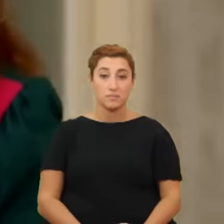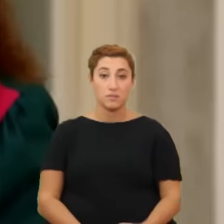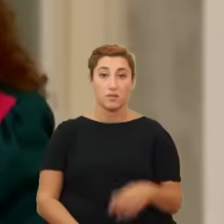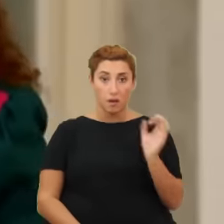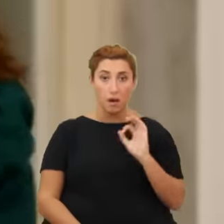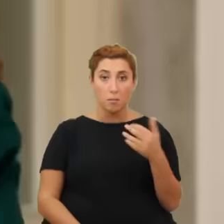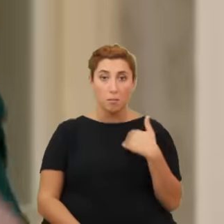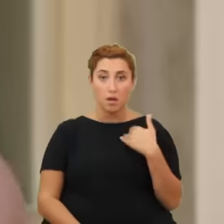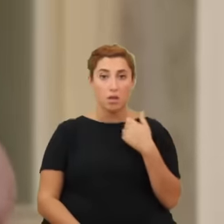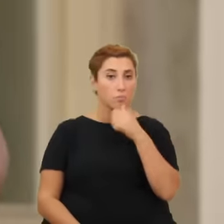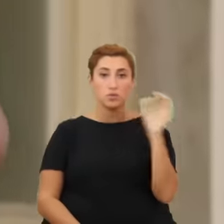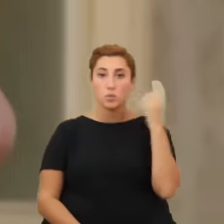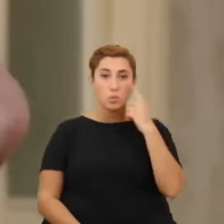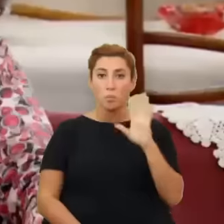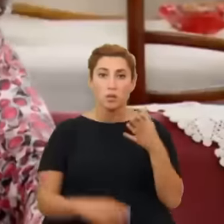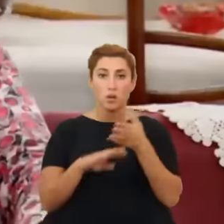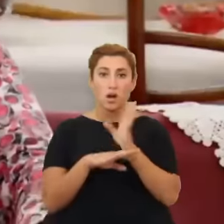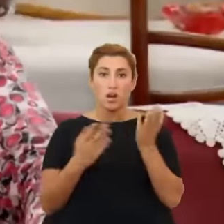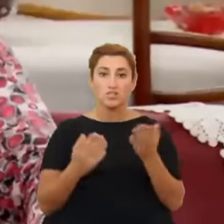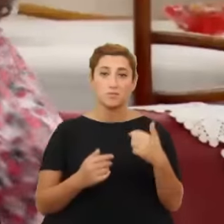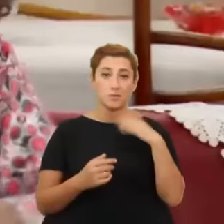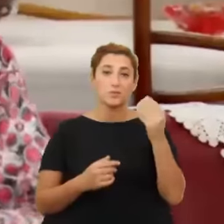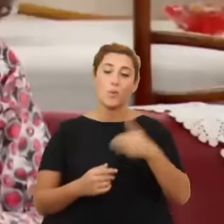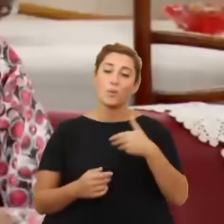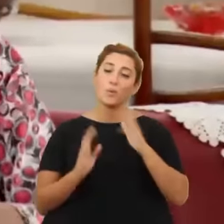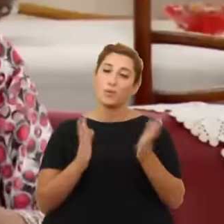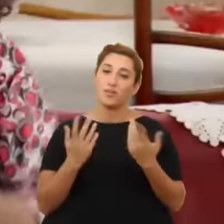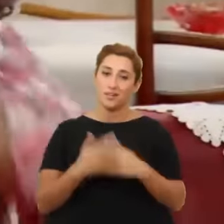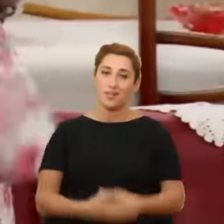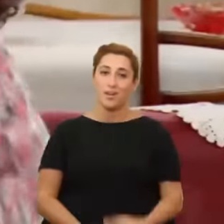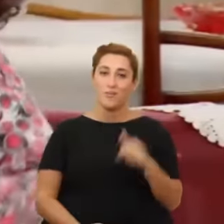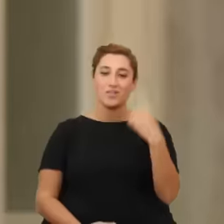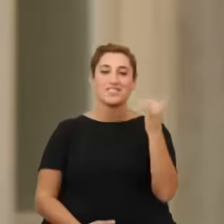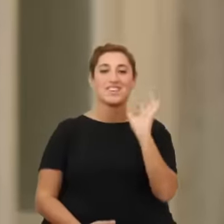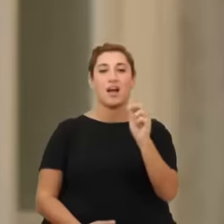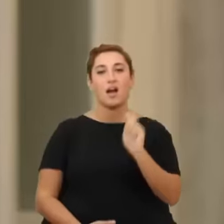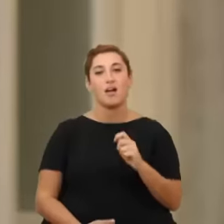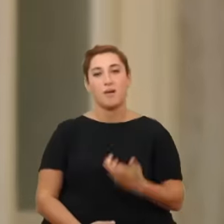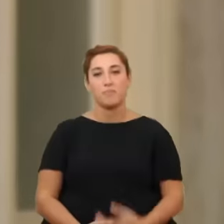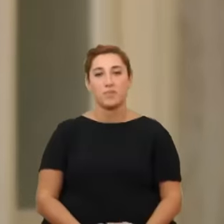Ya ben abicim hiç duymadım ya gerçekten. Biz de çok güldük ya. Böyle